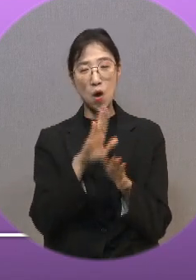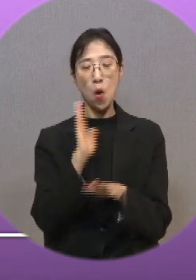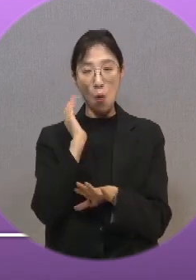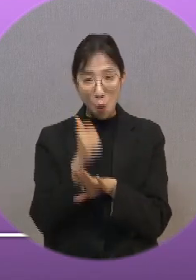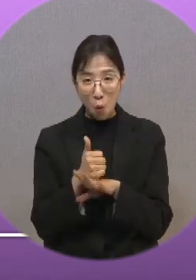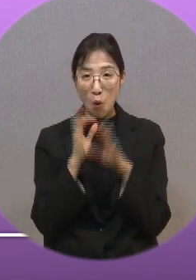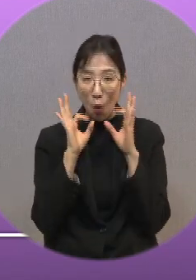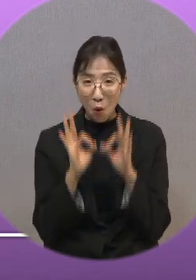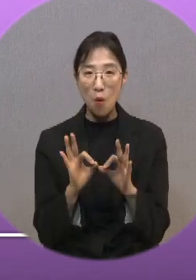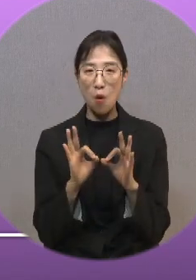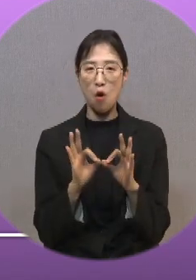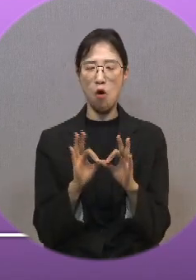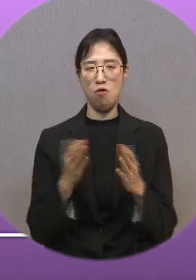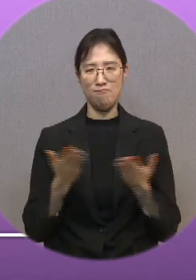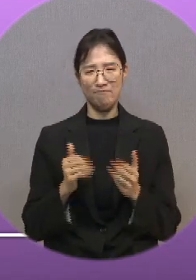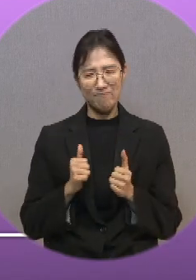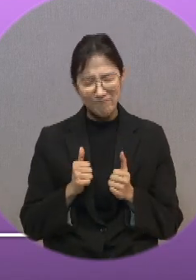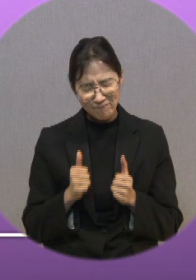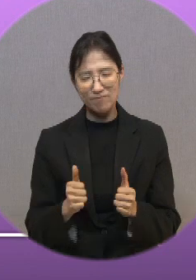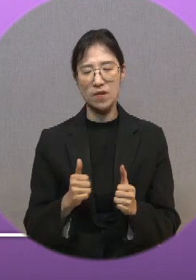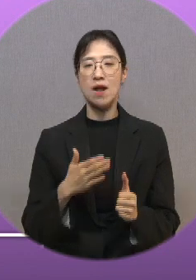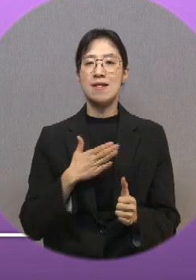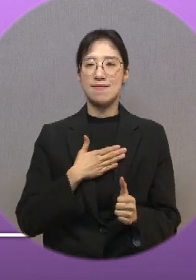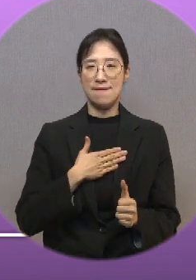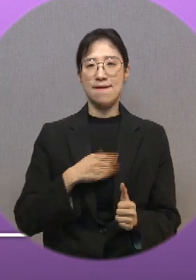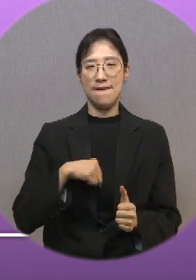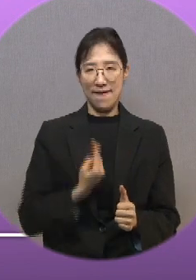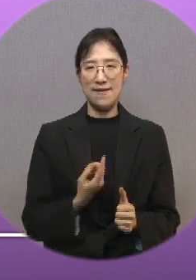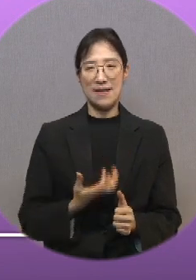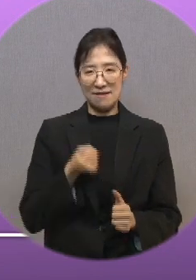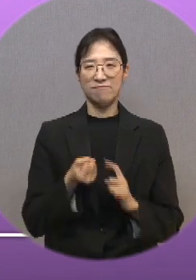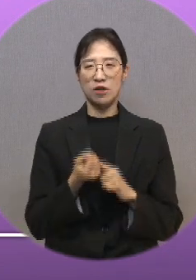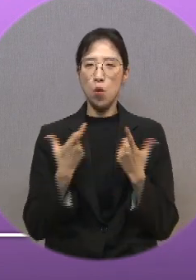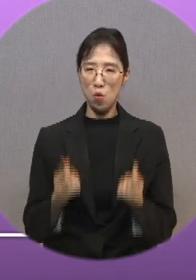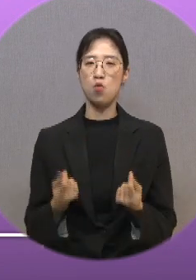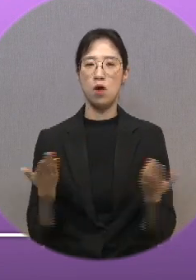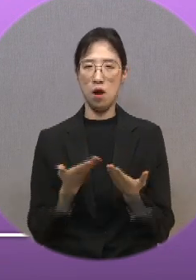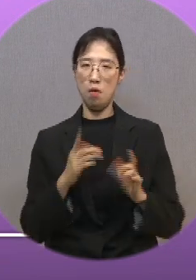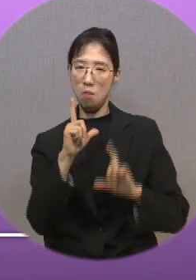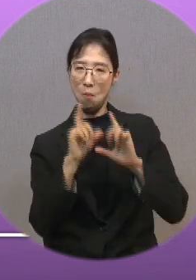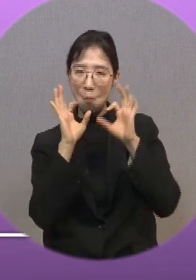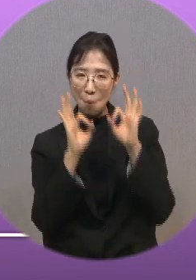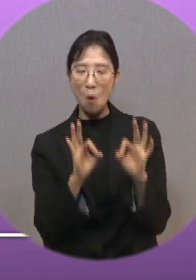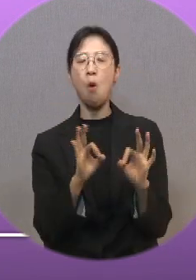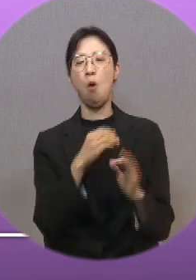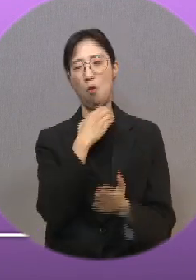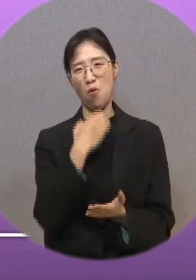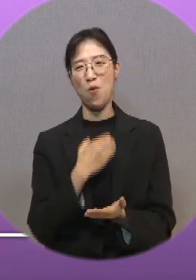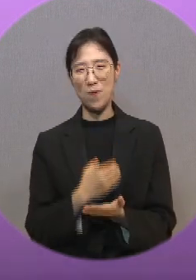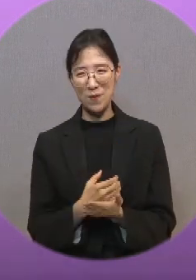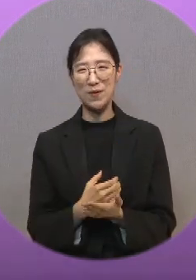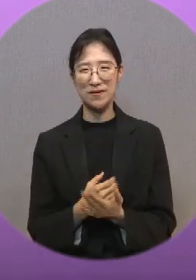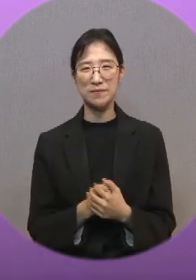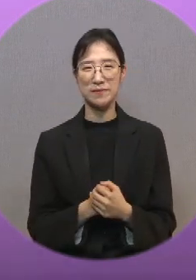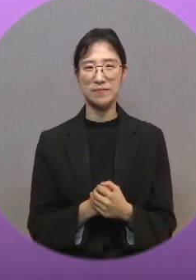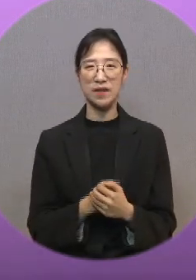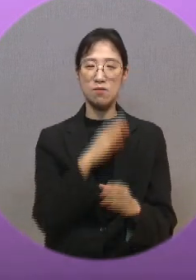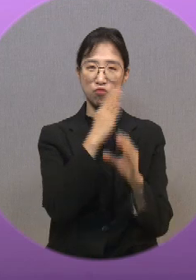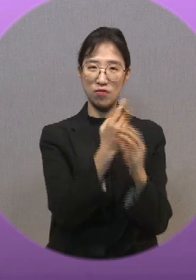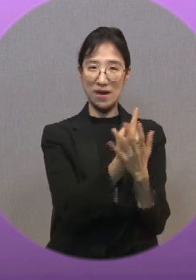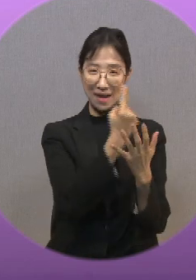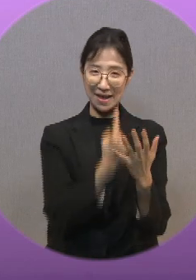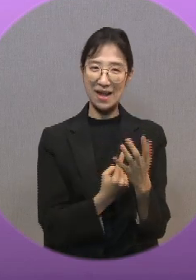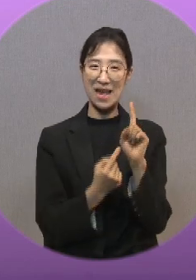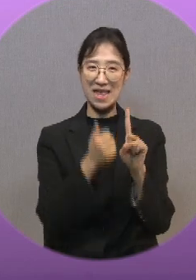시키다 보니까 성실하고 자기 일 같이 하고 그런 면에서 제가 감명을 받았던 것 같아요. 탈북민 1호